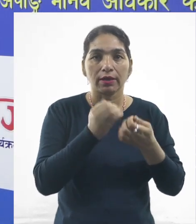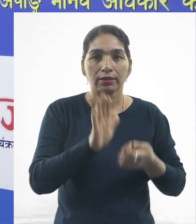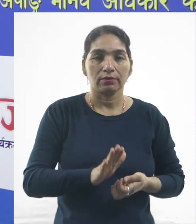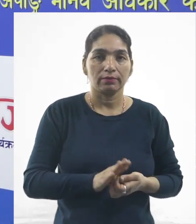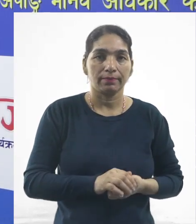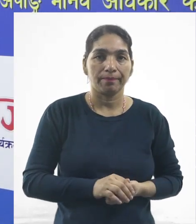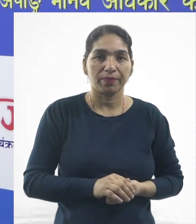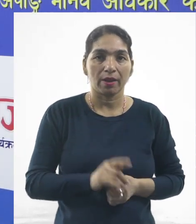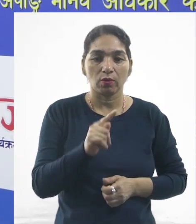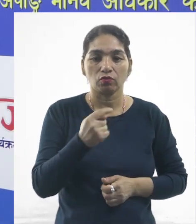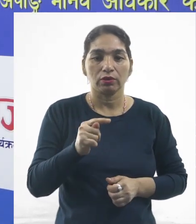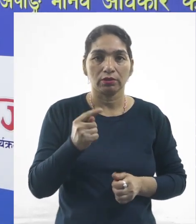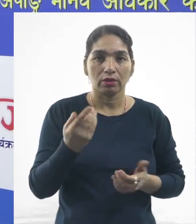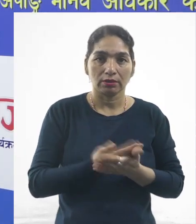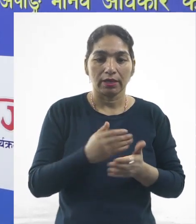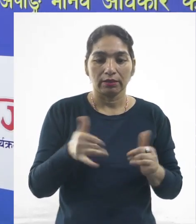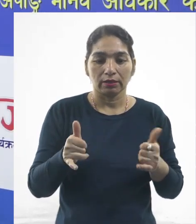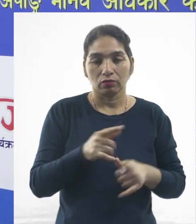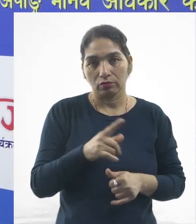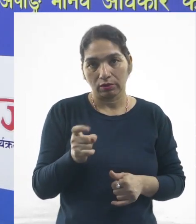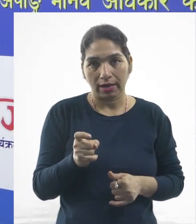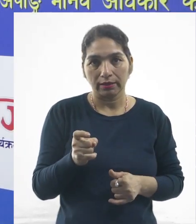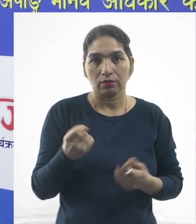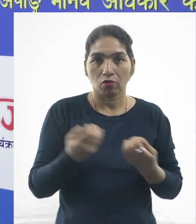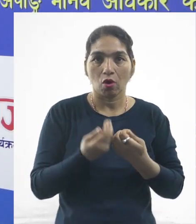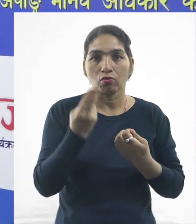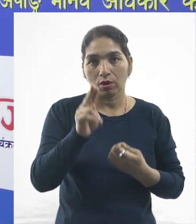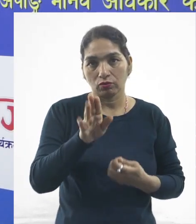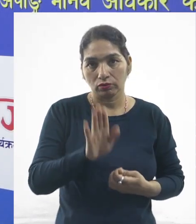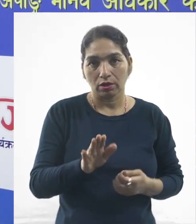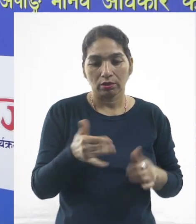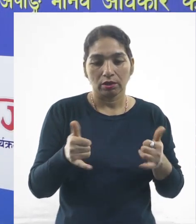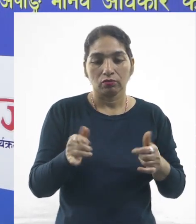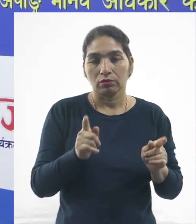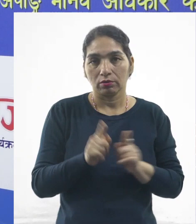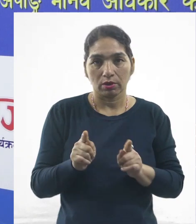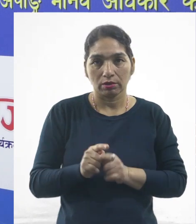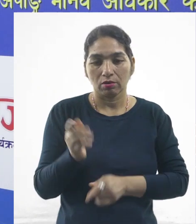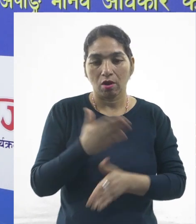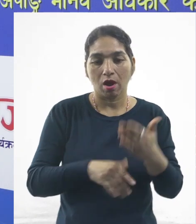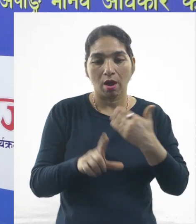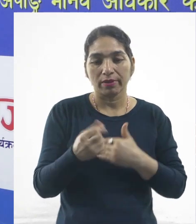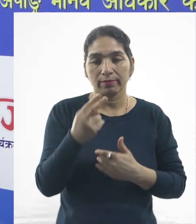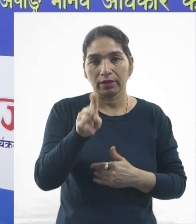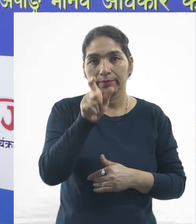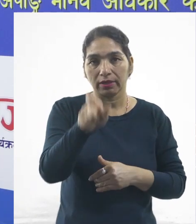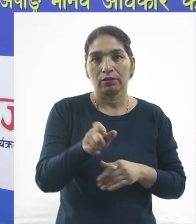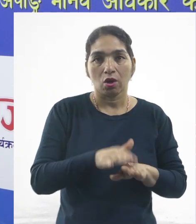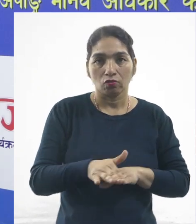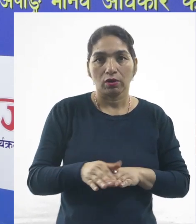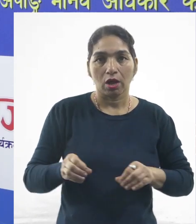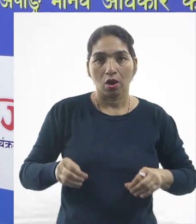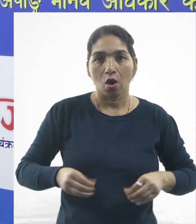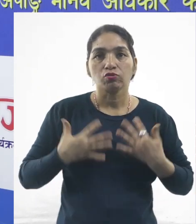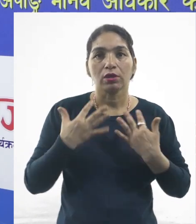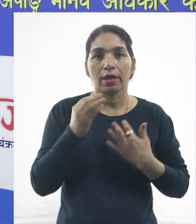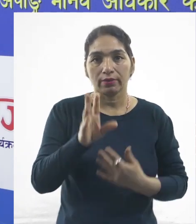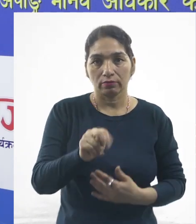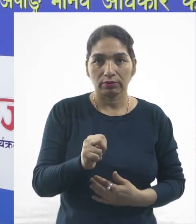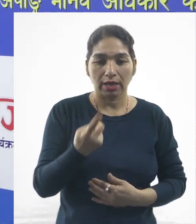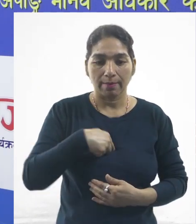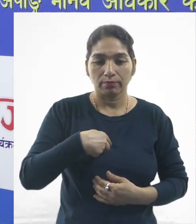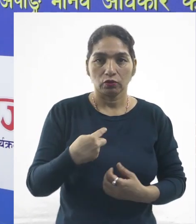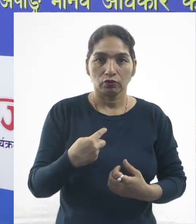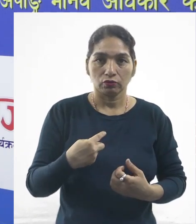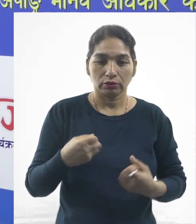चाहिँ अब कुनै संस्थाले खेलकुदको लागि चाहिँ गर्नुभएको छ खेलकुद पनि अपाङ्गता भएको व्यक्तिहरूलाई पनि हौसला दिनुपर्छ उहाँहरू पनि हाम्रो क्षमता